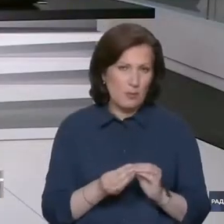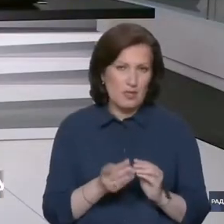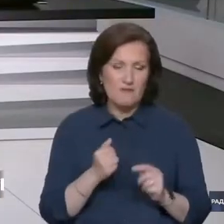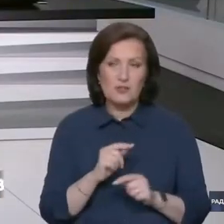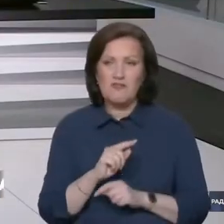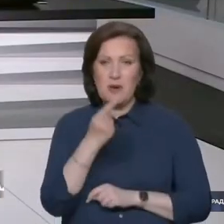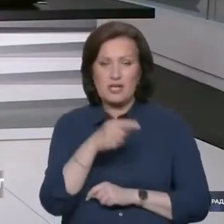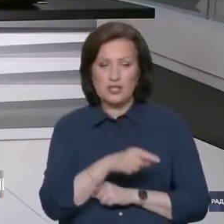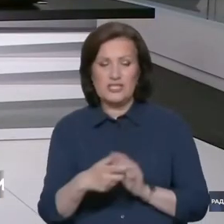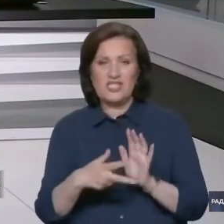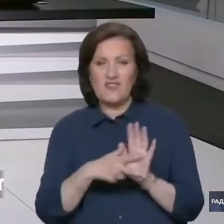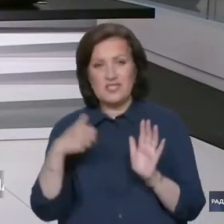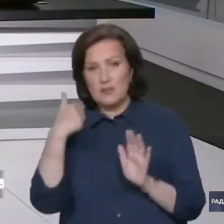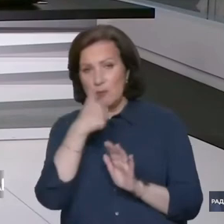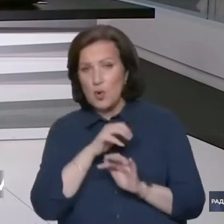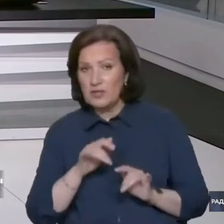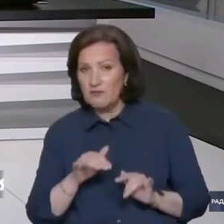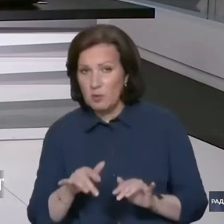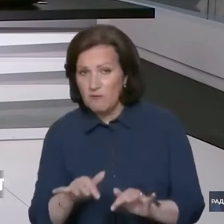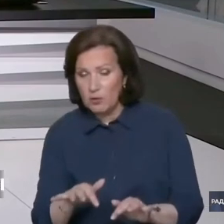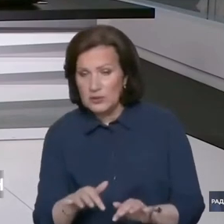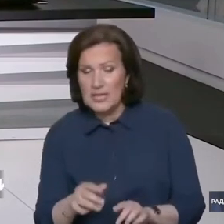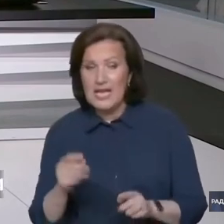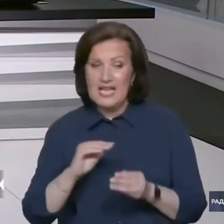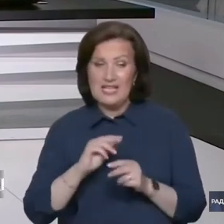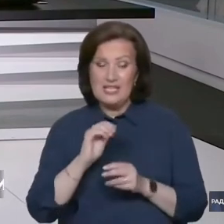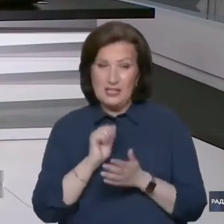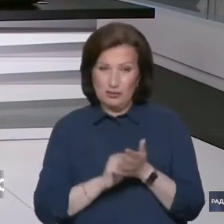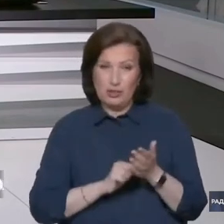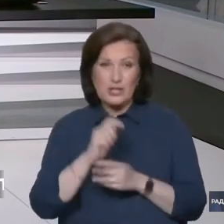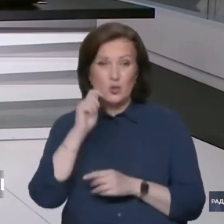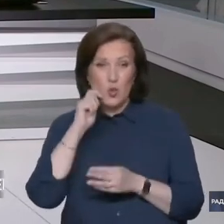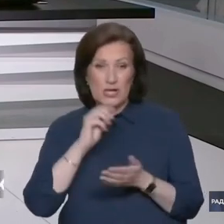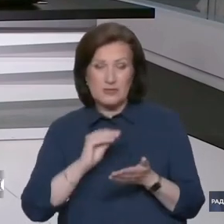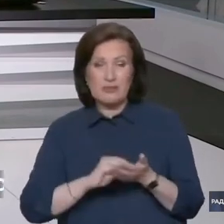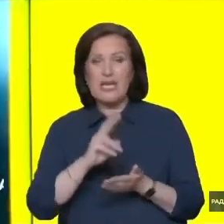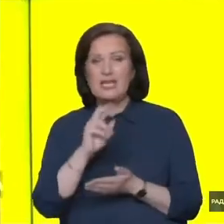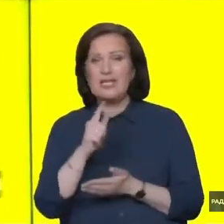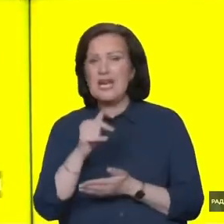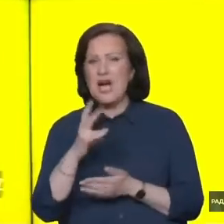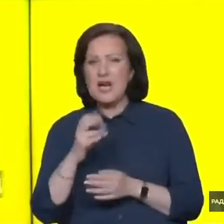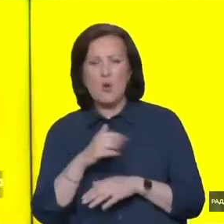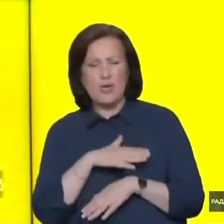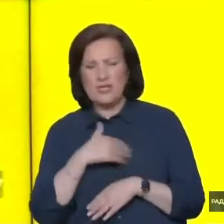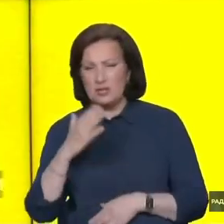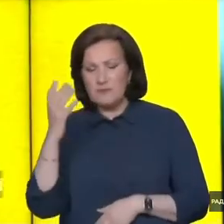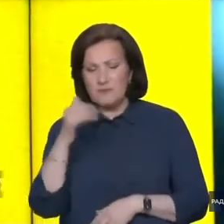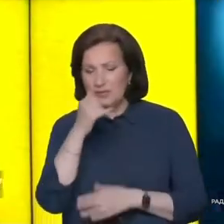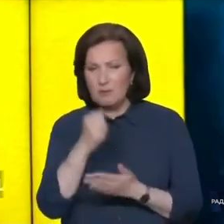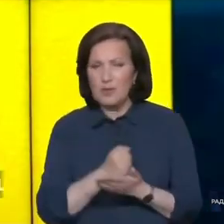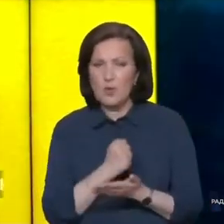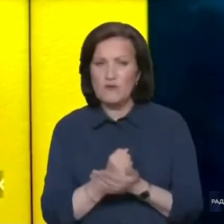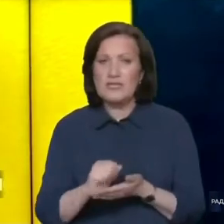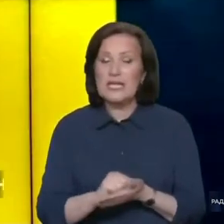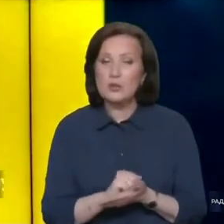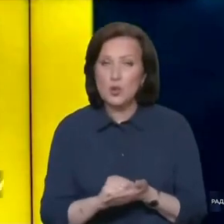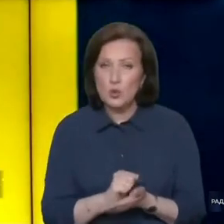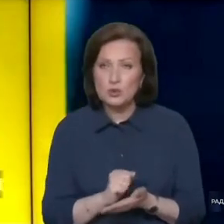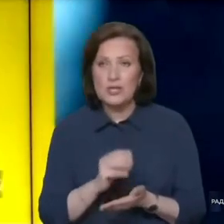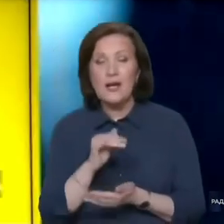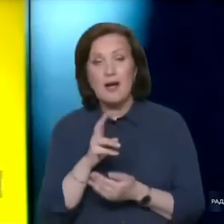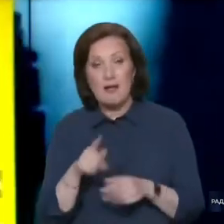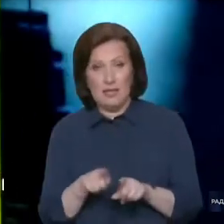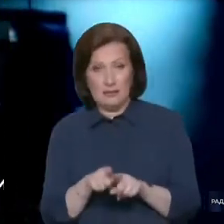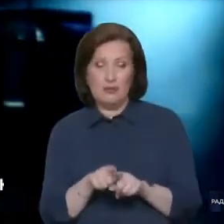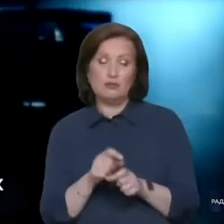вперше за 8 років проводили. І якраз через український пункт, який Нікарагуа не хотіла голосувати, вони не змогли ухвалити резолюцію.